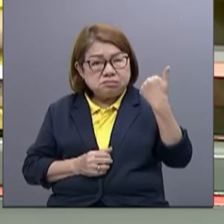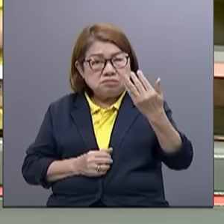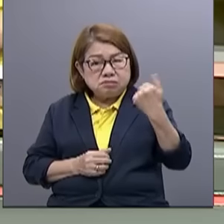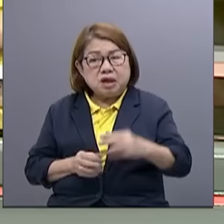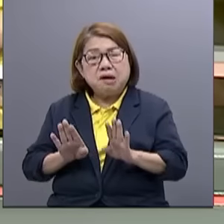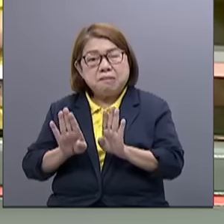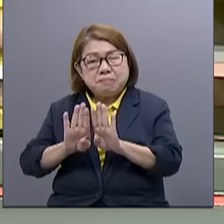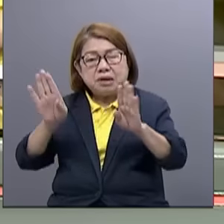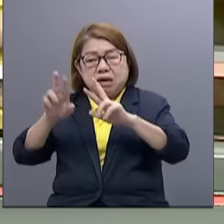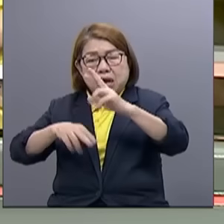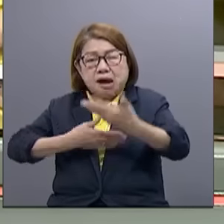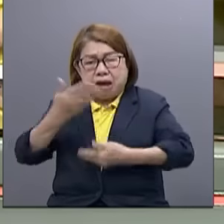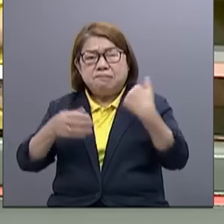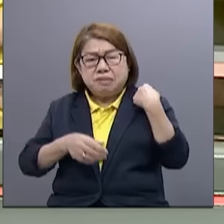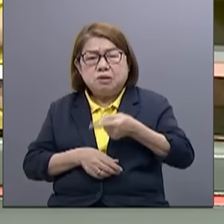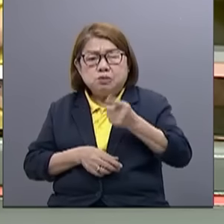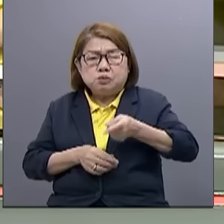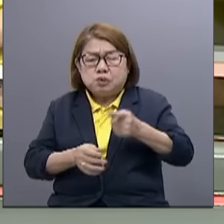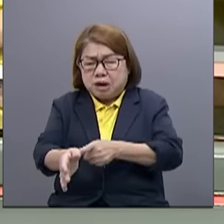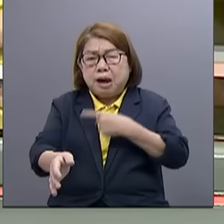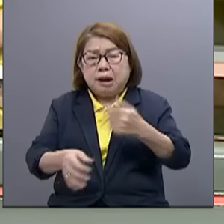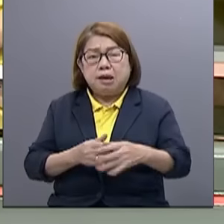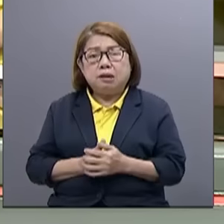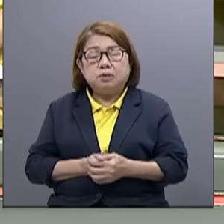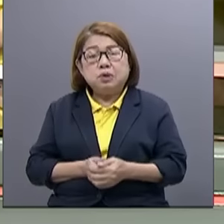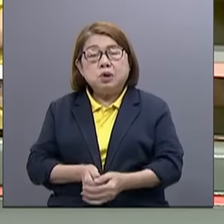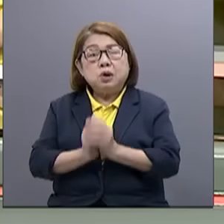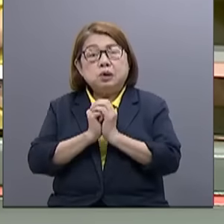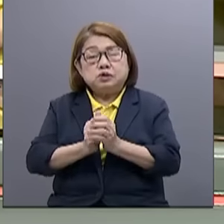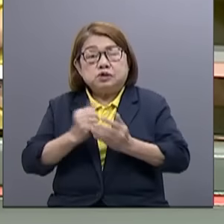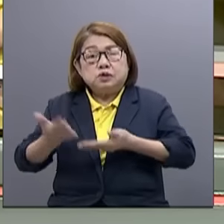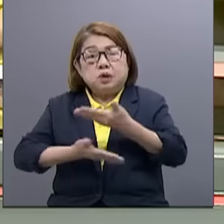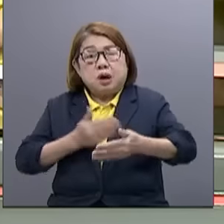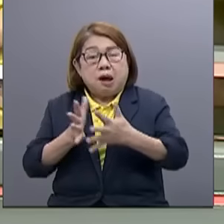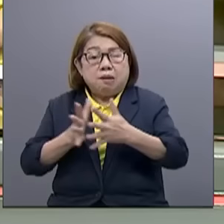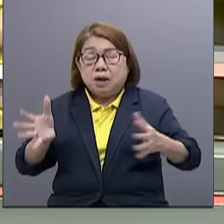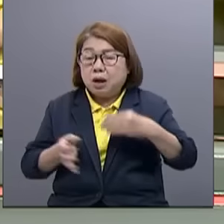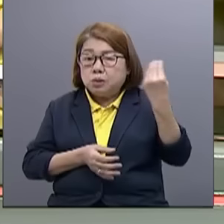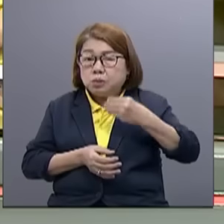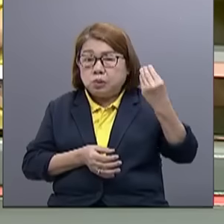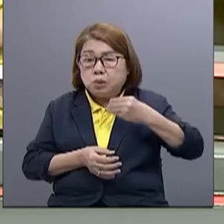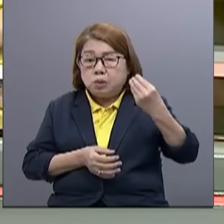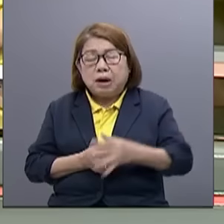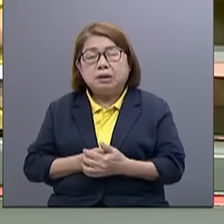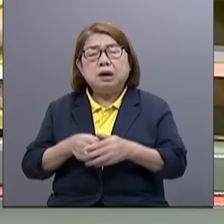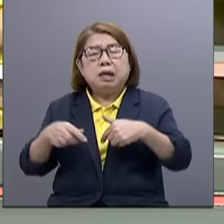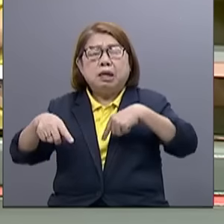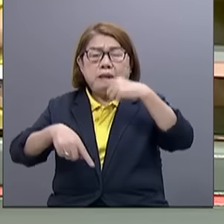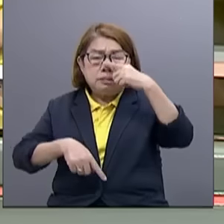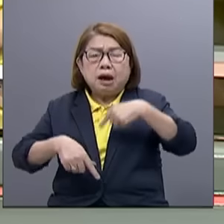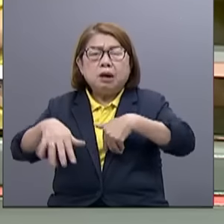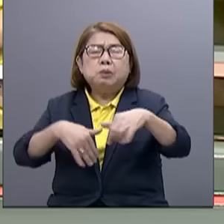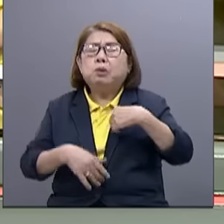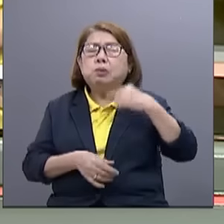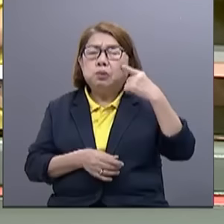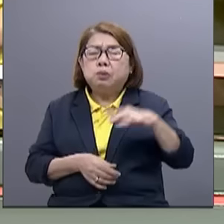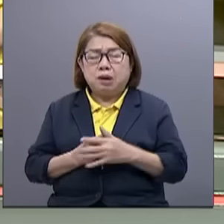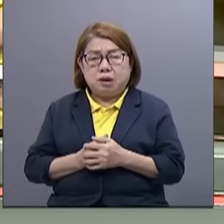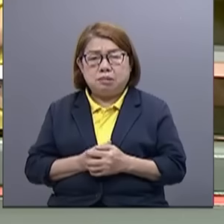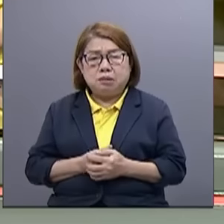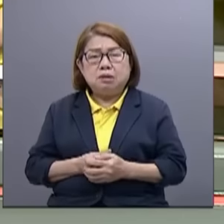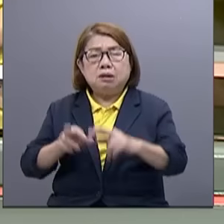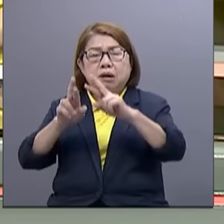ควรค่ะเพราะของจีนที่แทรกซึมมาจนถึงทุกวันนี้แล้วคงจะเป็นส่วนหนึ่งในชีวิตของคนไทยไปแล้วก็คือร้านสินค้